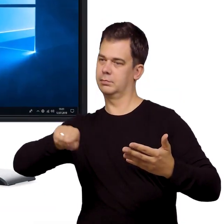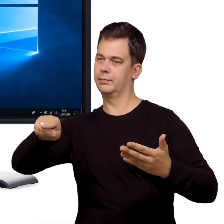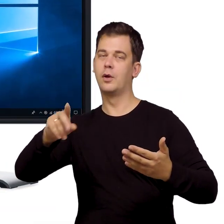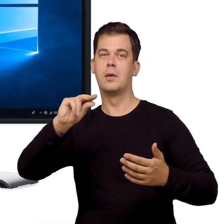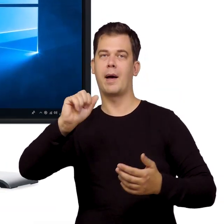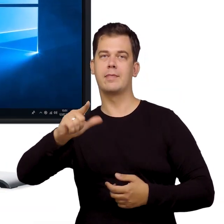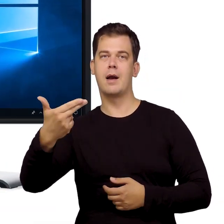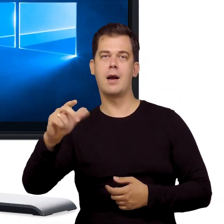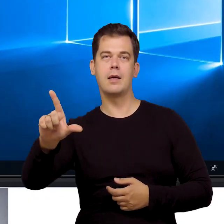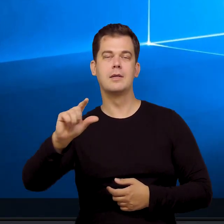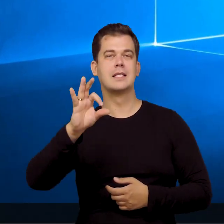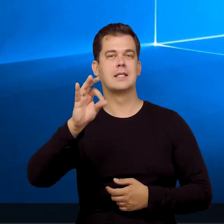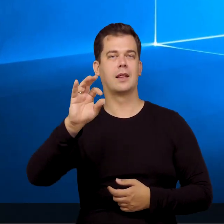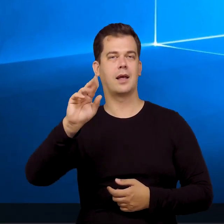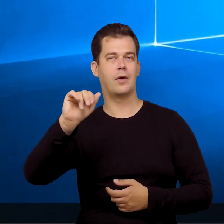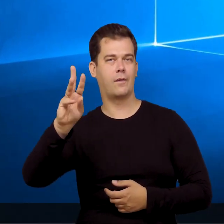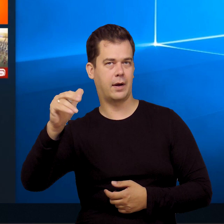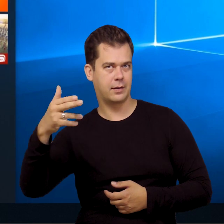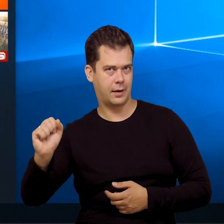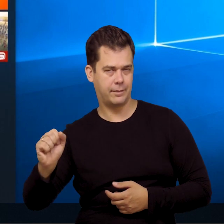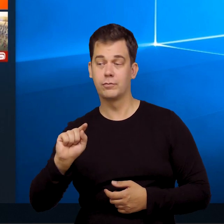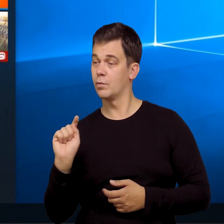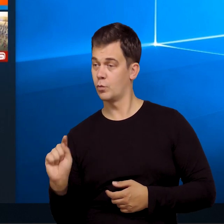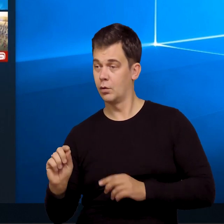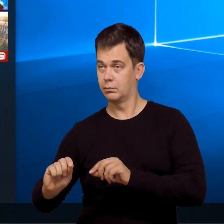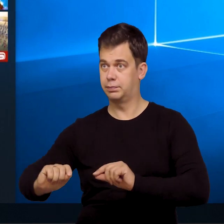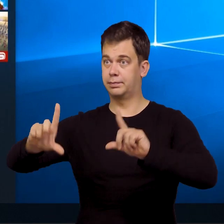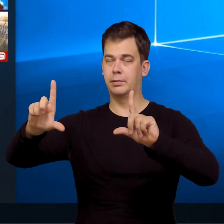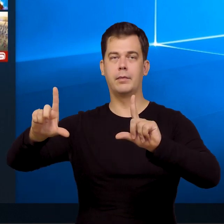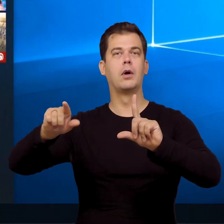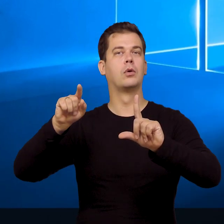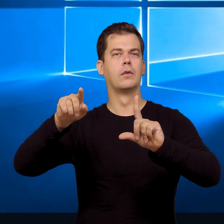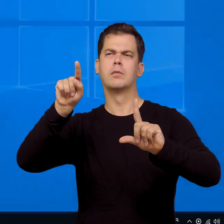komputerze. Otwieramy panel sterowania